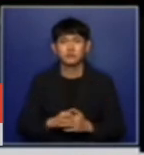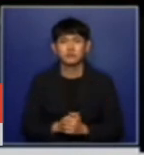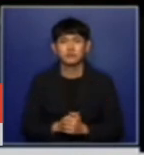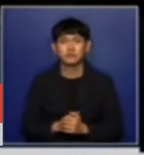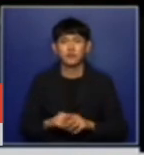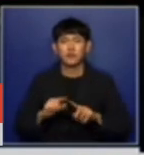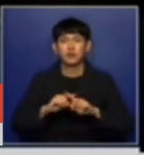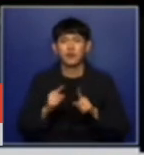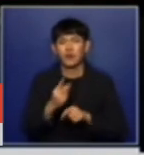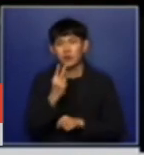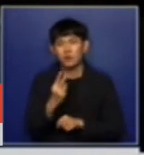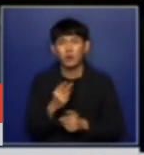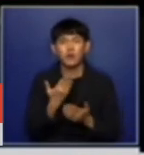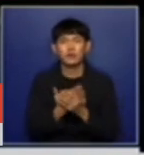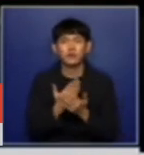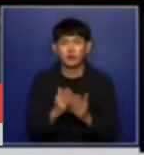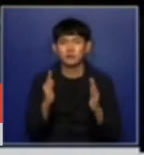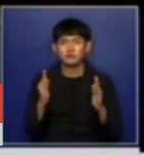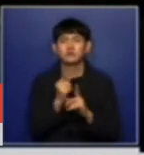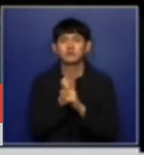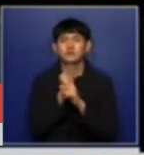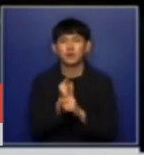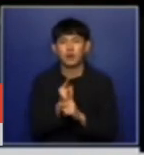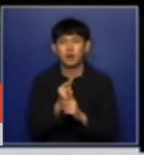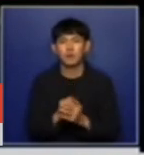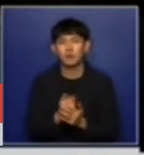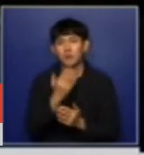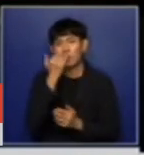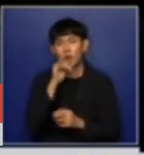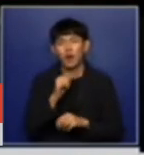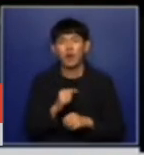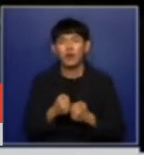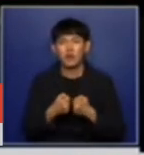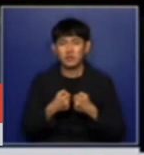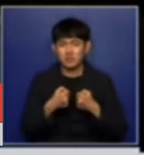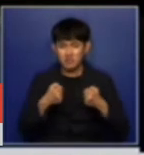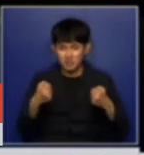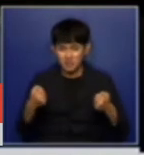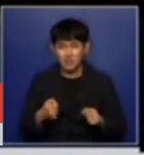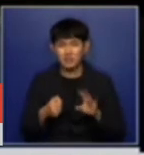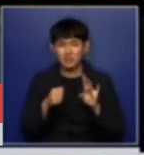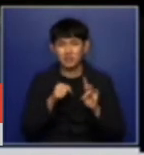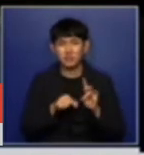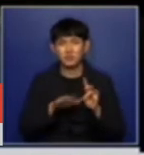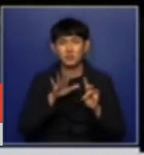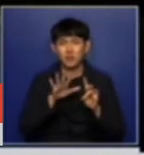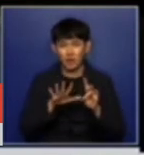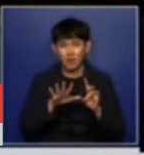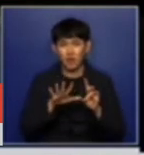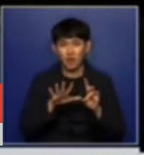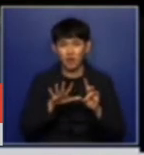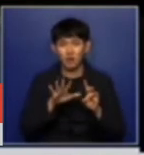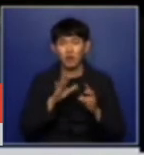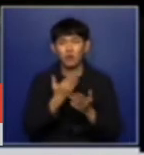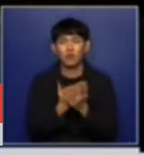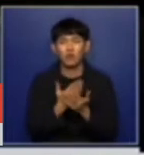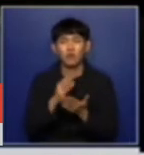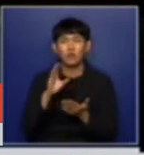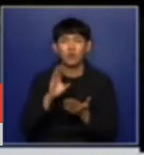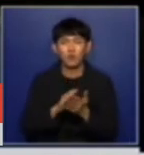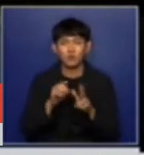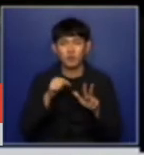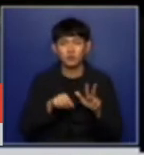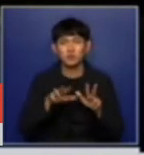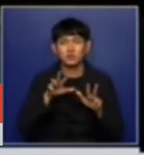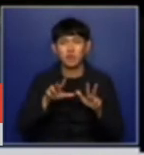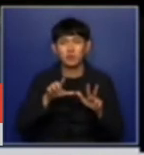แต่มันก็ไม่เกินกรอบวินัยการเงินการคลังครับเพราะท่านขยายไปถึง 7.5 ร้อยละ 7.5 ของเงินงบประมาณ